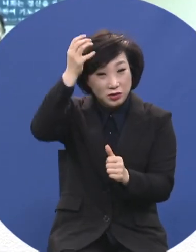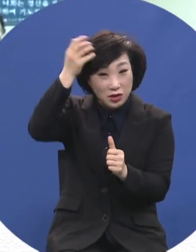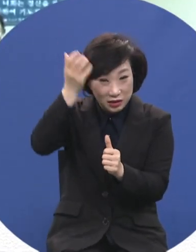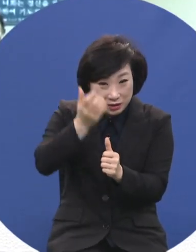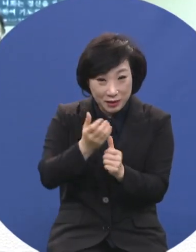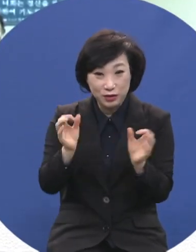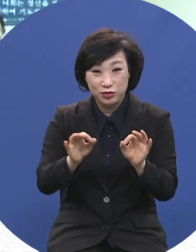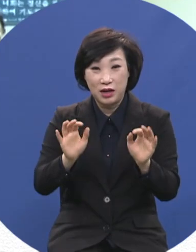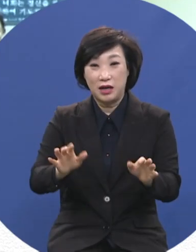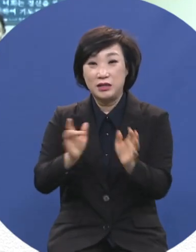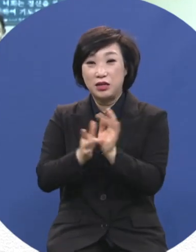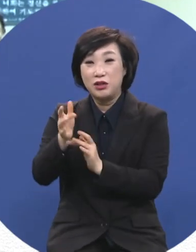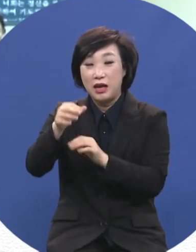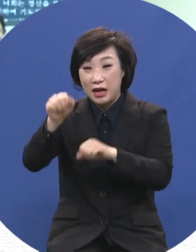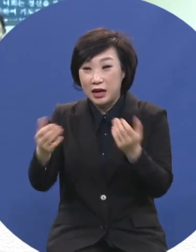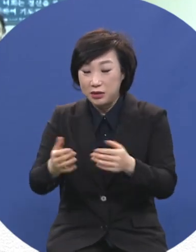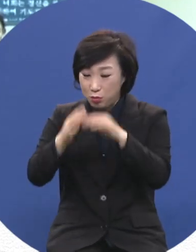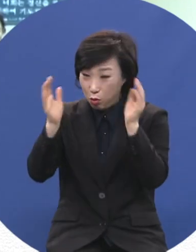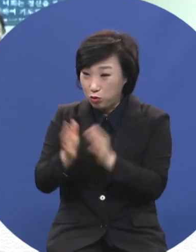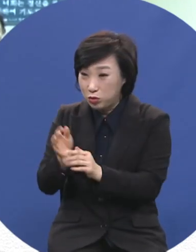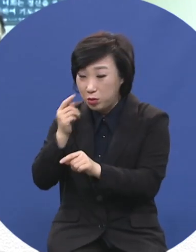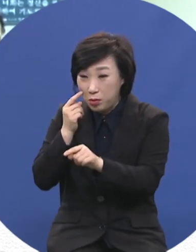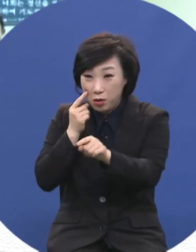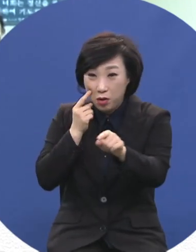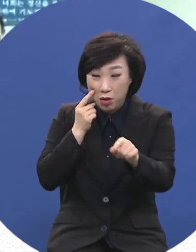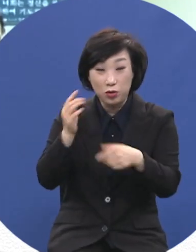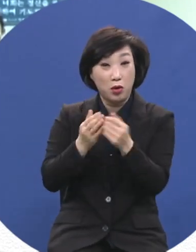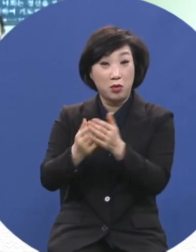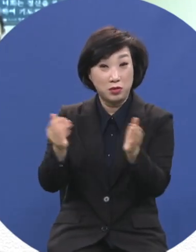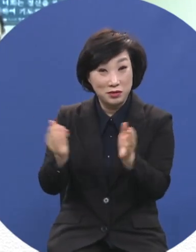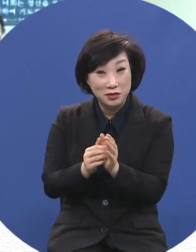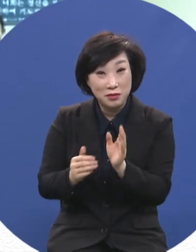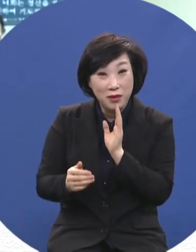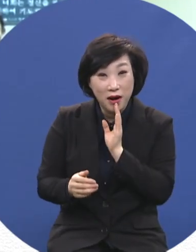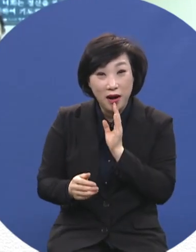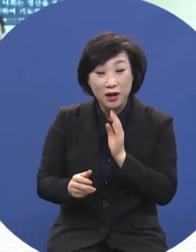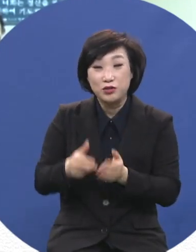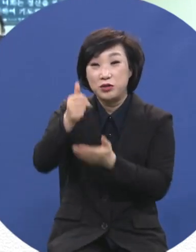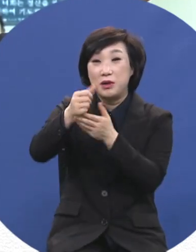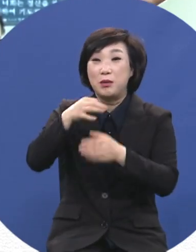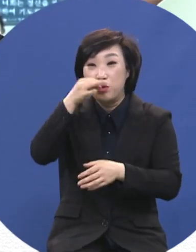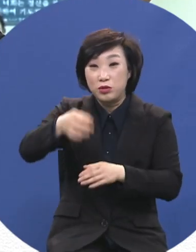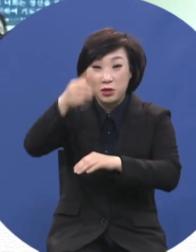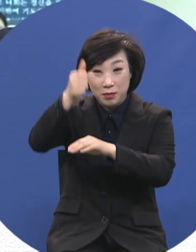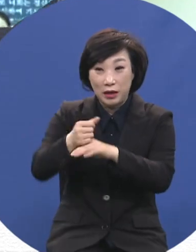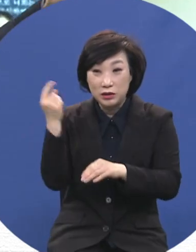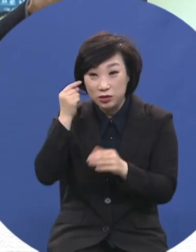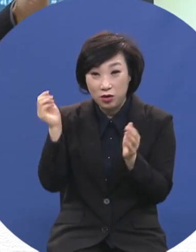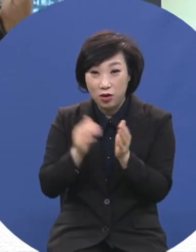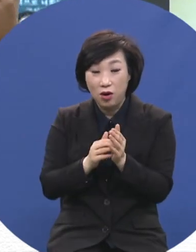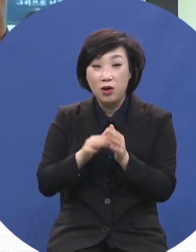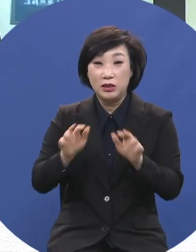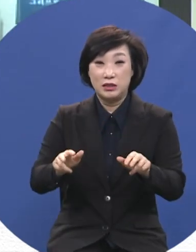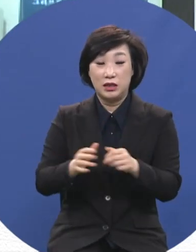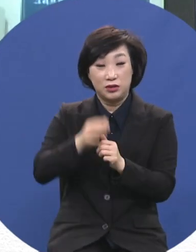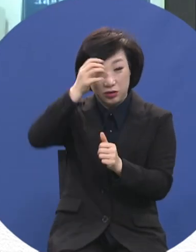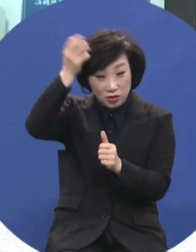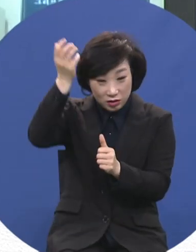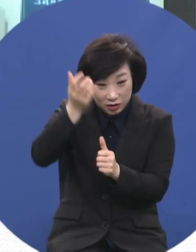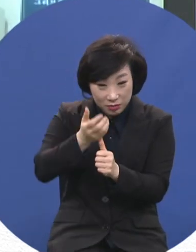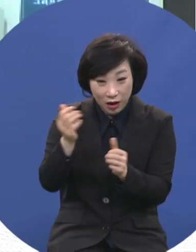다 본 그들이, 그의 목소리를 마지막 들은 그들이 나가서 예수님이 하신 그